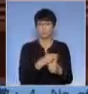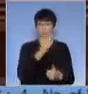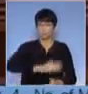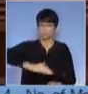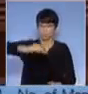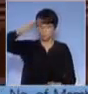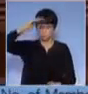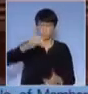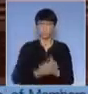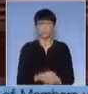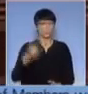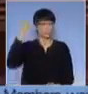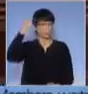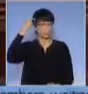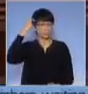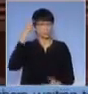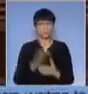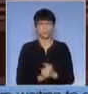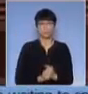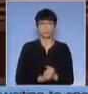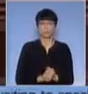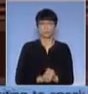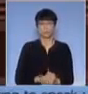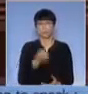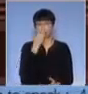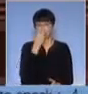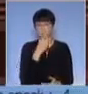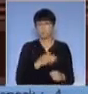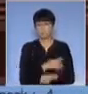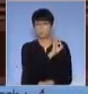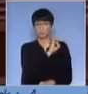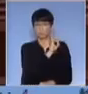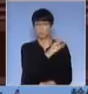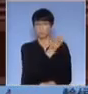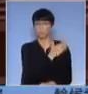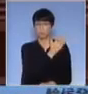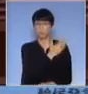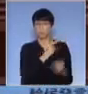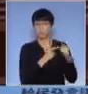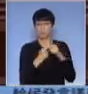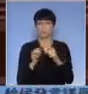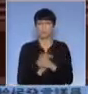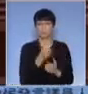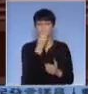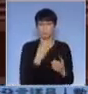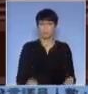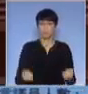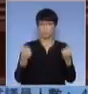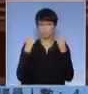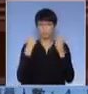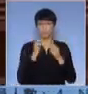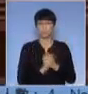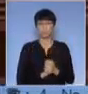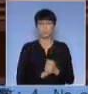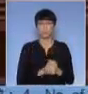國家觀念、負香港情懷和對社會有承擔的公民。任何有關港獨的主張均不符